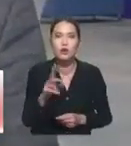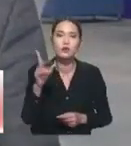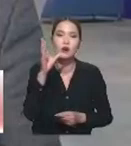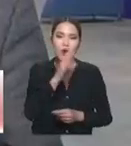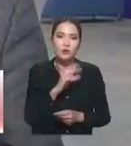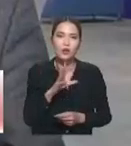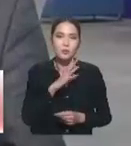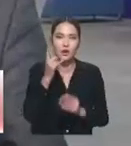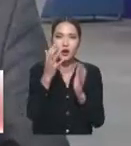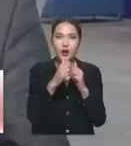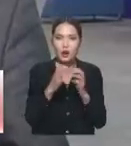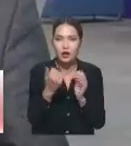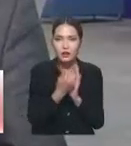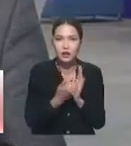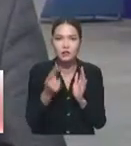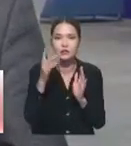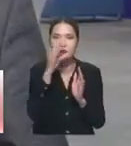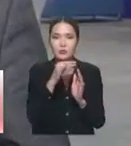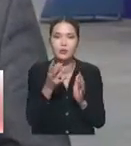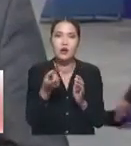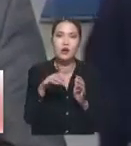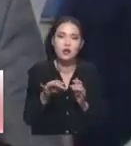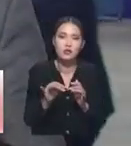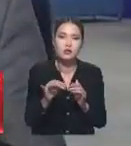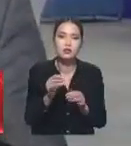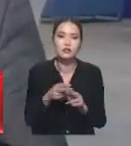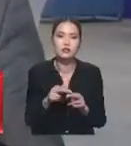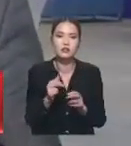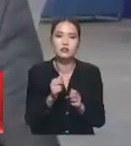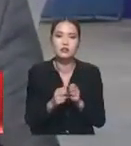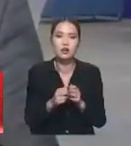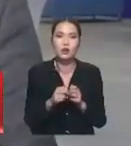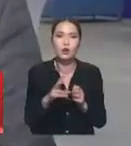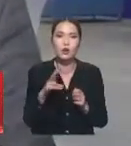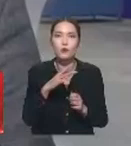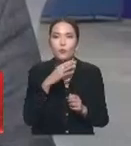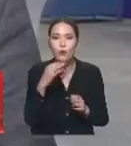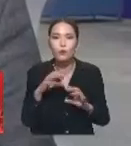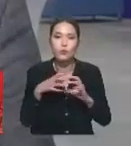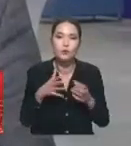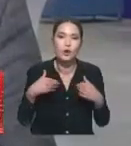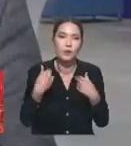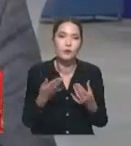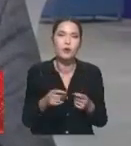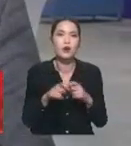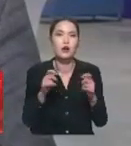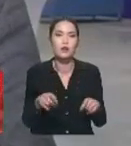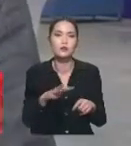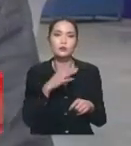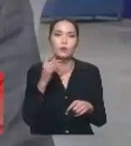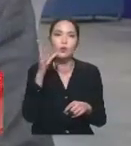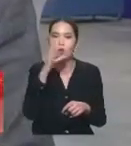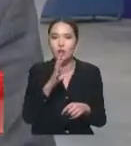вообще стартап, который создал первую в Казахстане нейронную сеть по распознаванию казахской речи. То есть